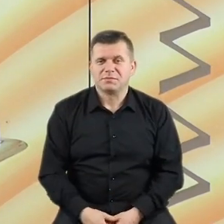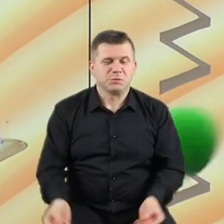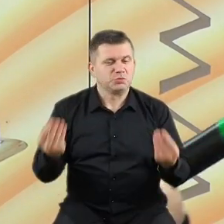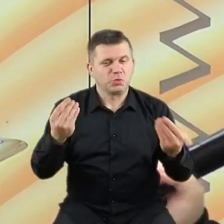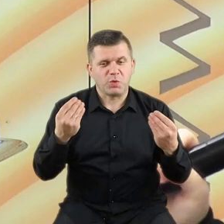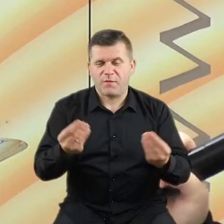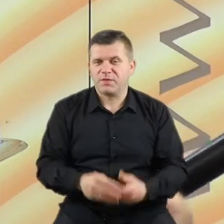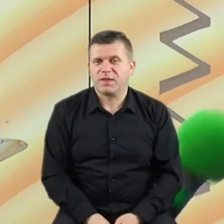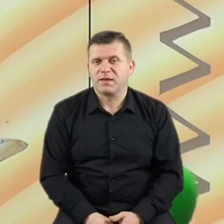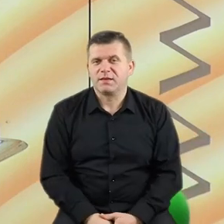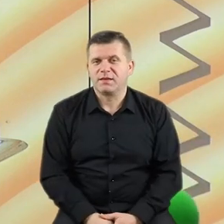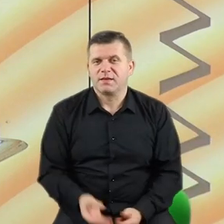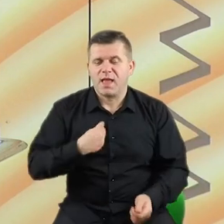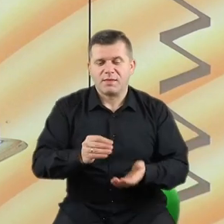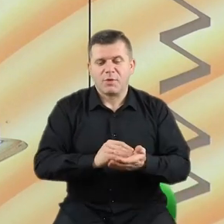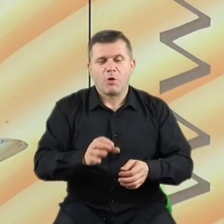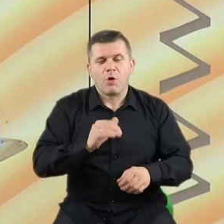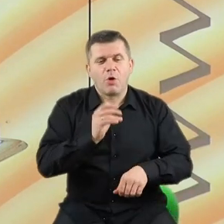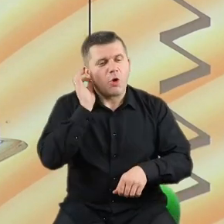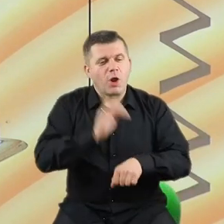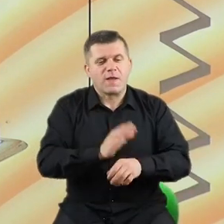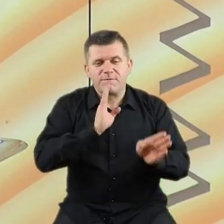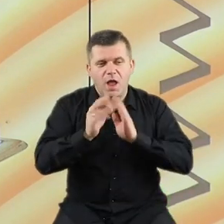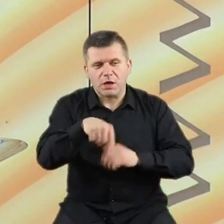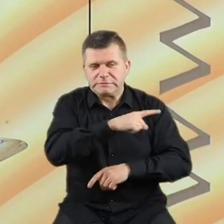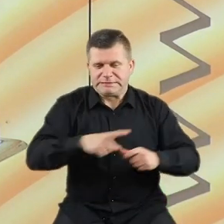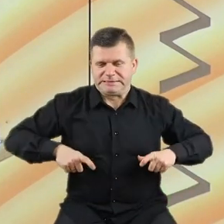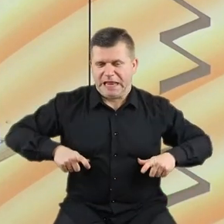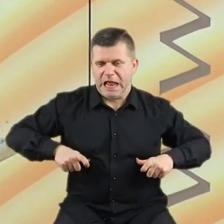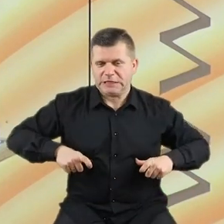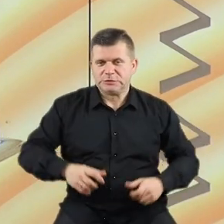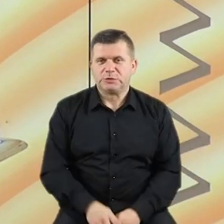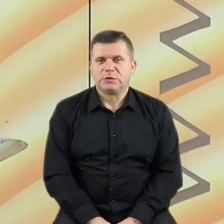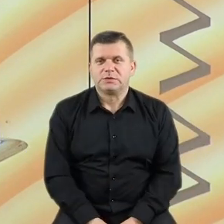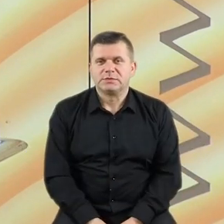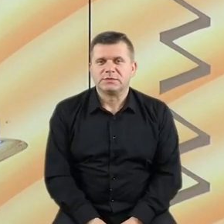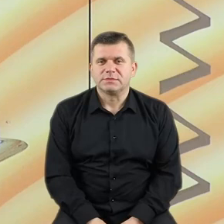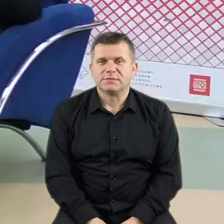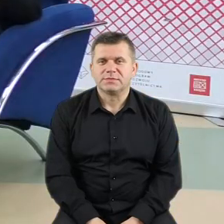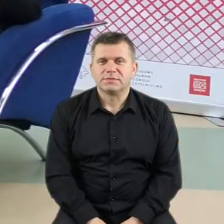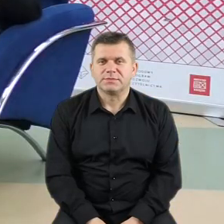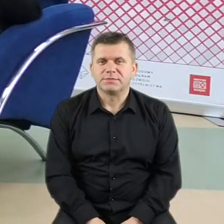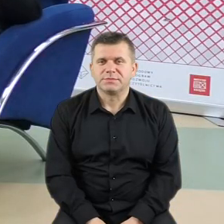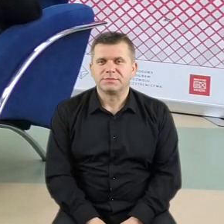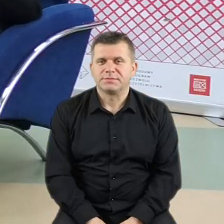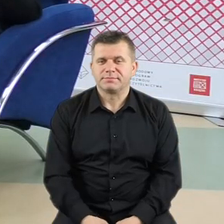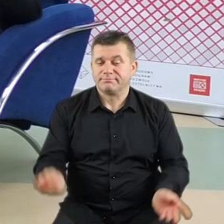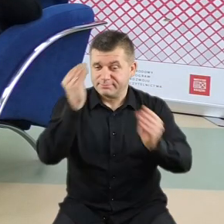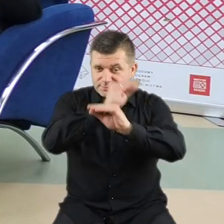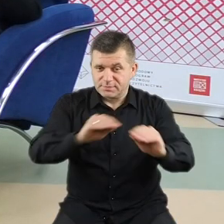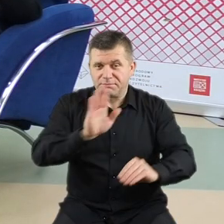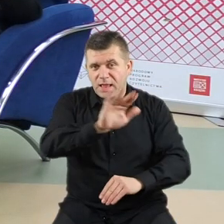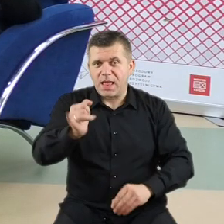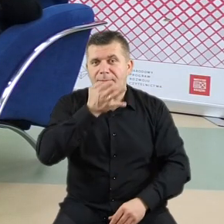Cudownie, nie? Cudownie. Jak napisałam to koleżankom na Facebooku, po prostu padły ze zazdrości trupem. Proszę państwa,